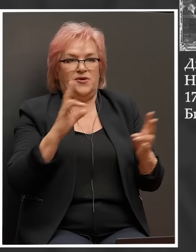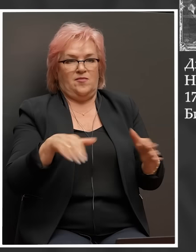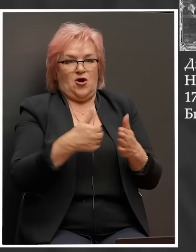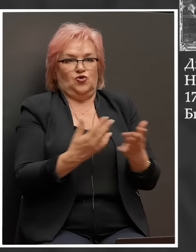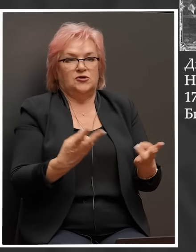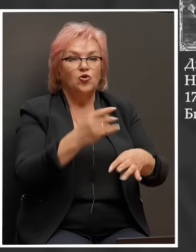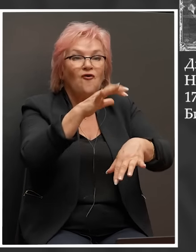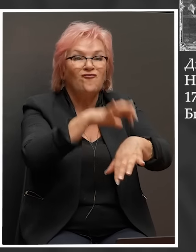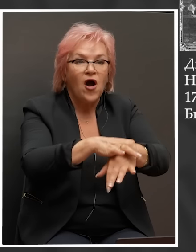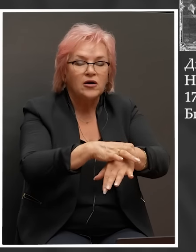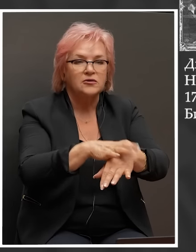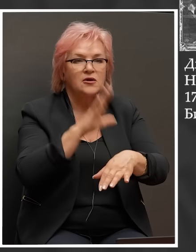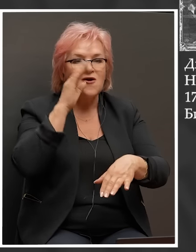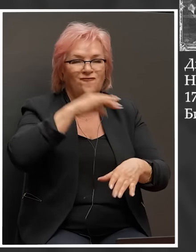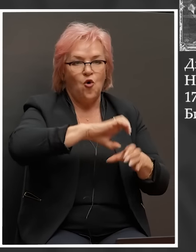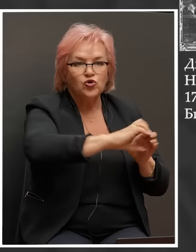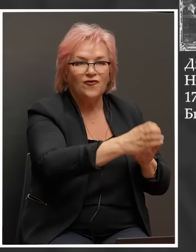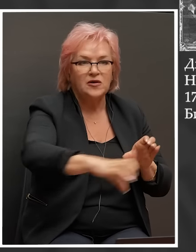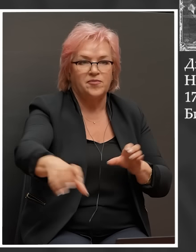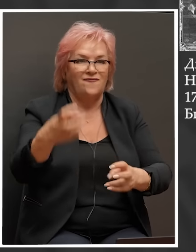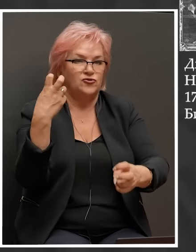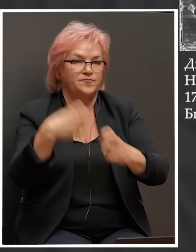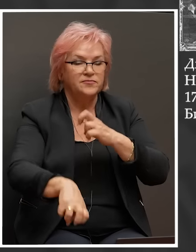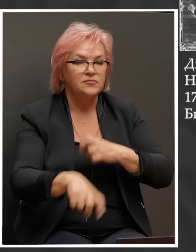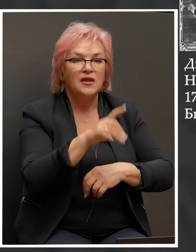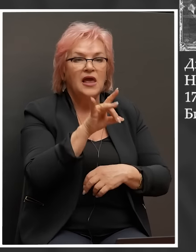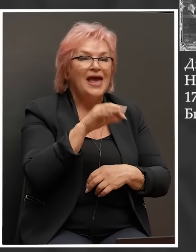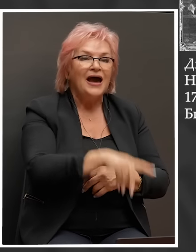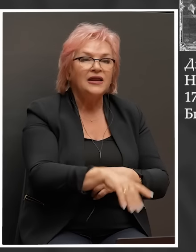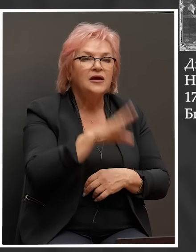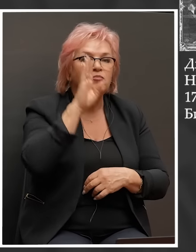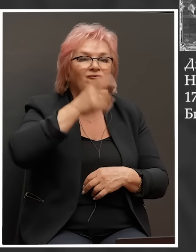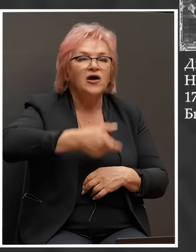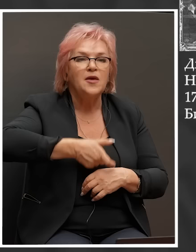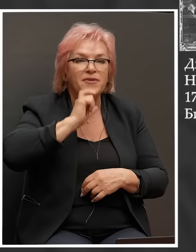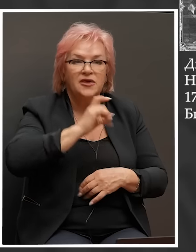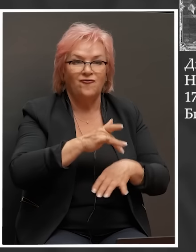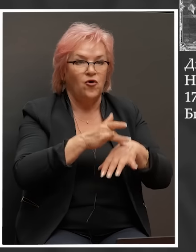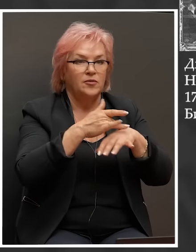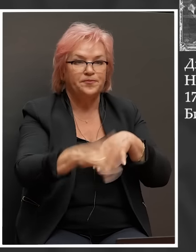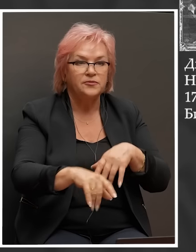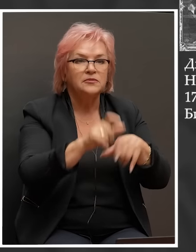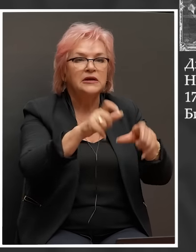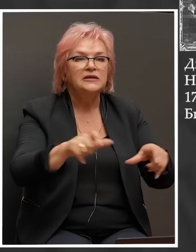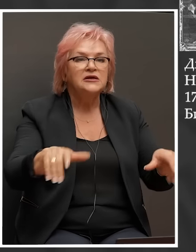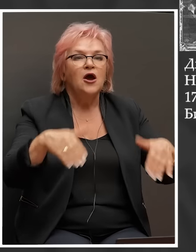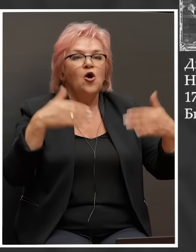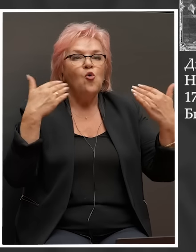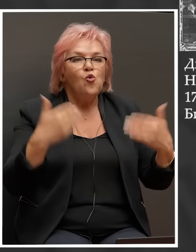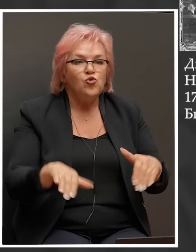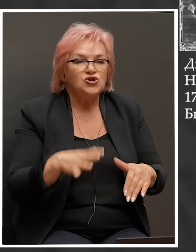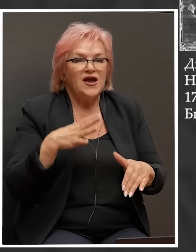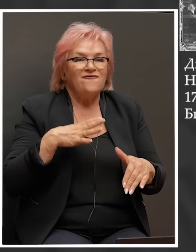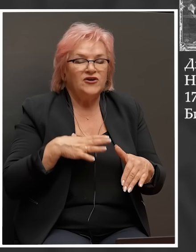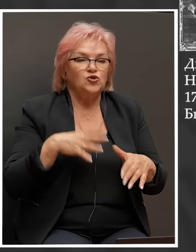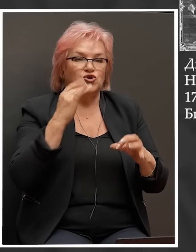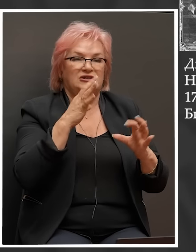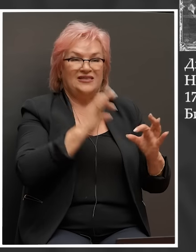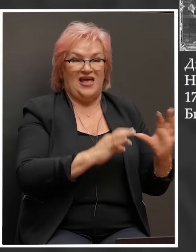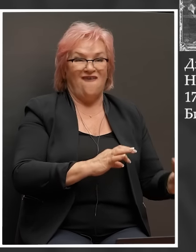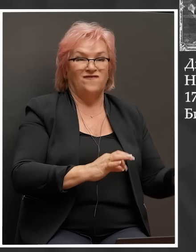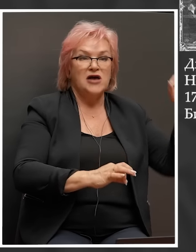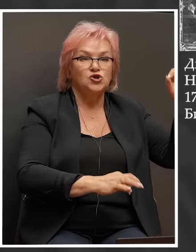не менее, факт остается фактом. Поскольку в Риме исчезли все источники питьевой воды, население города ужимается, восток города